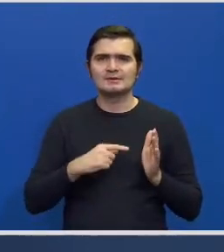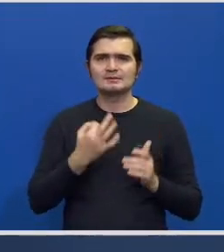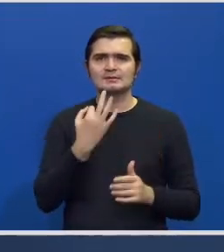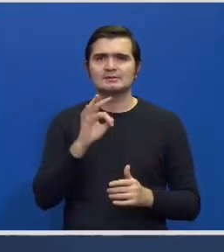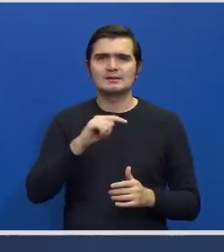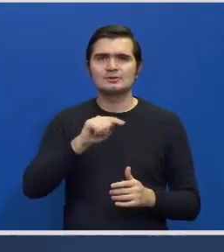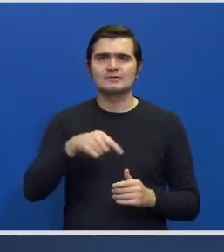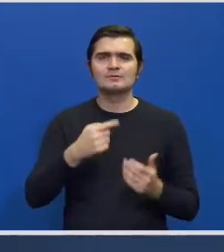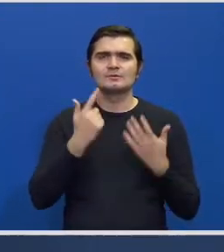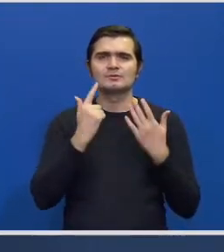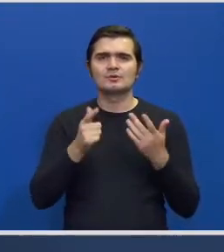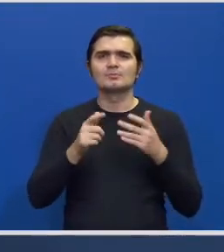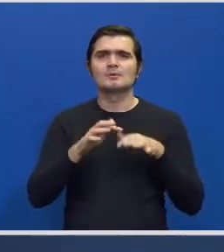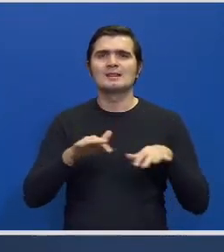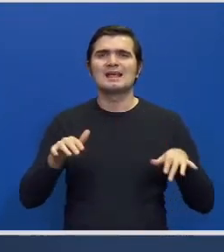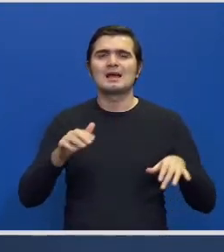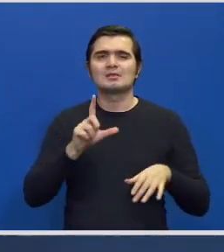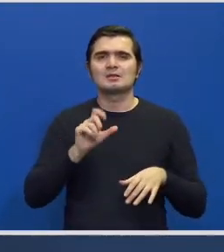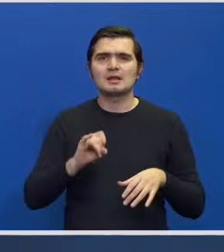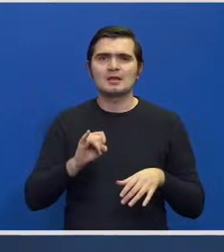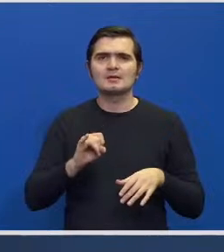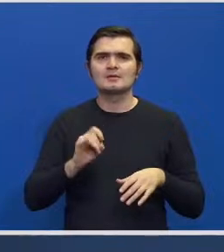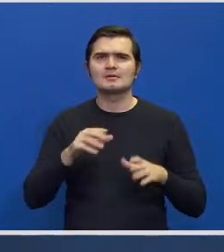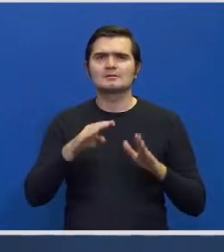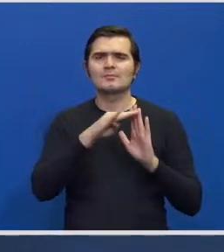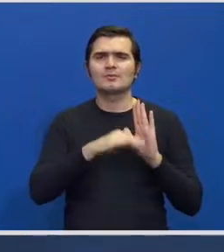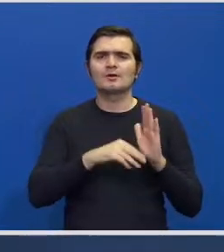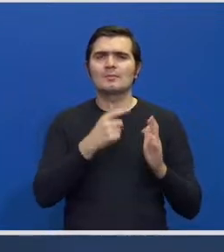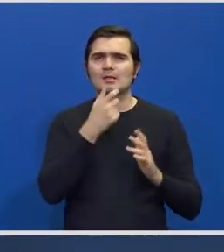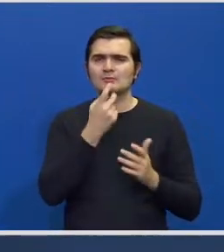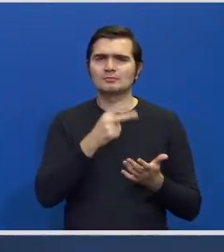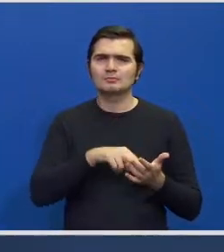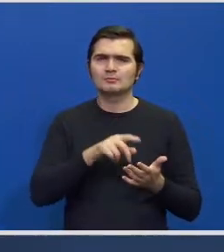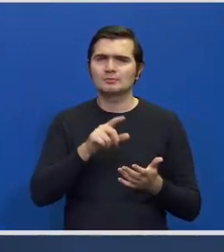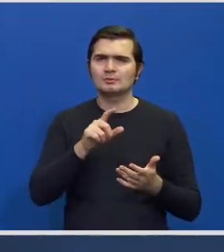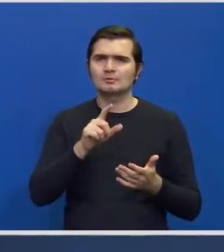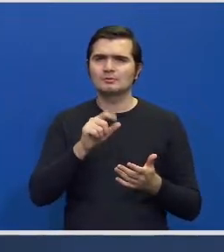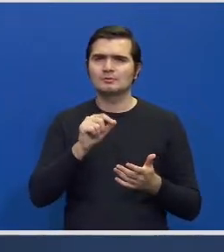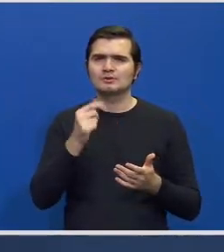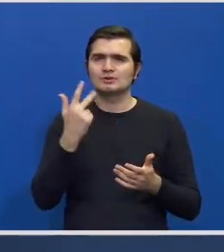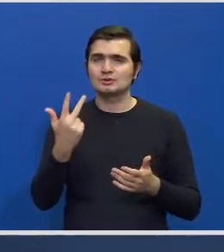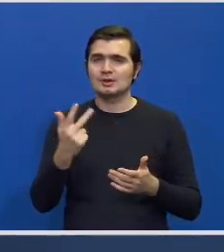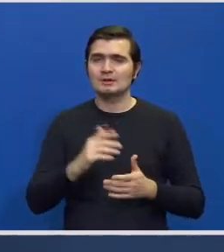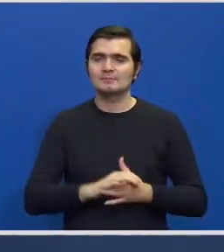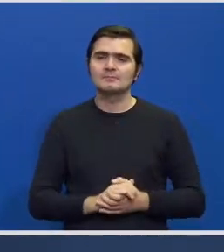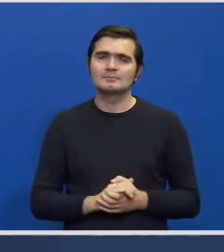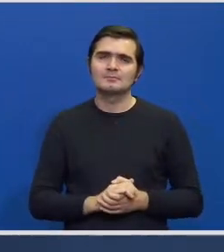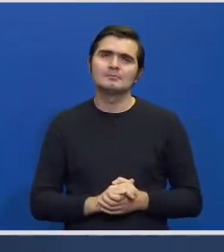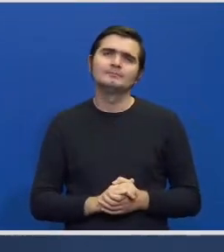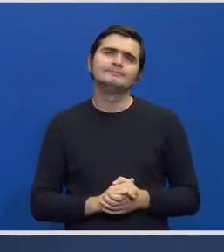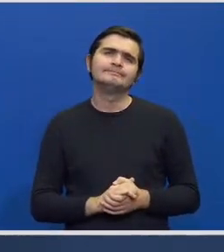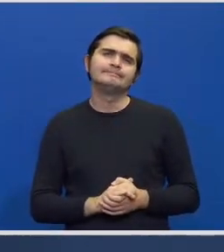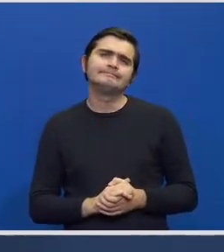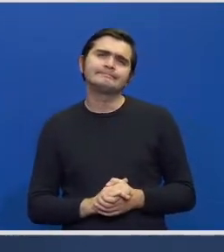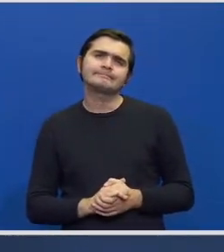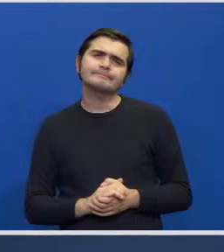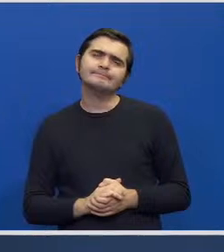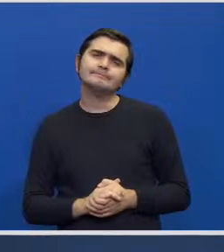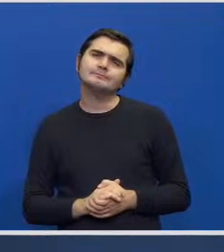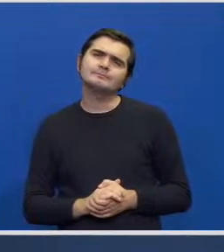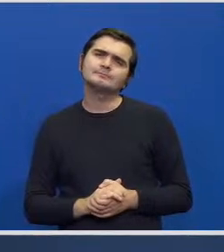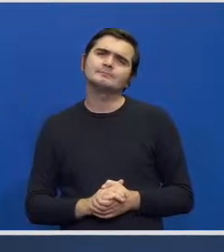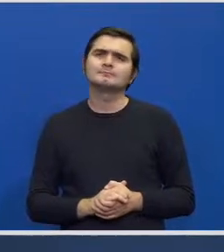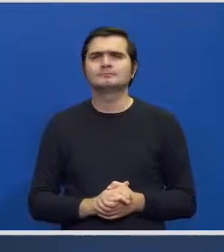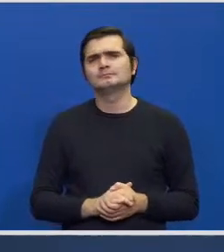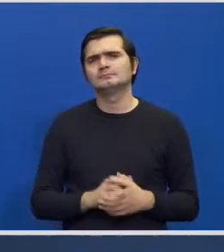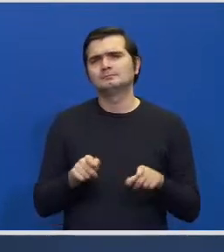fondul de pensii. Acesta este de 10,7 miliarde de lei programat pentru anul 2023.